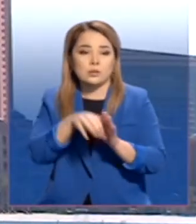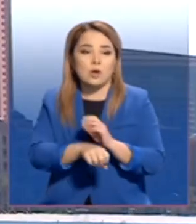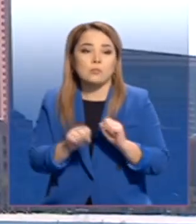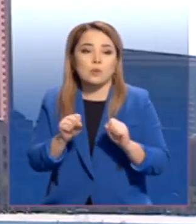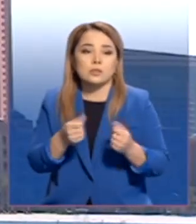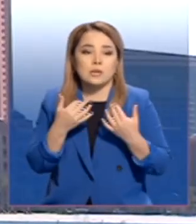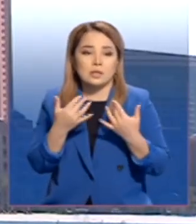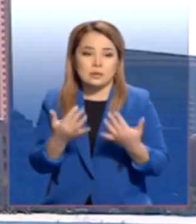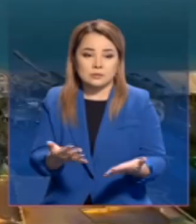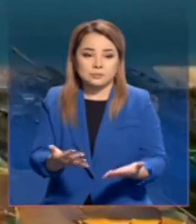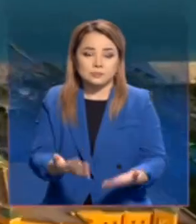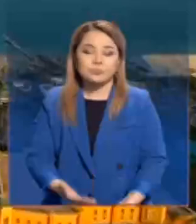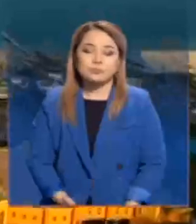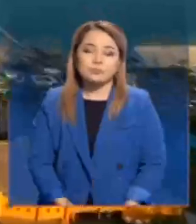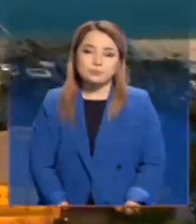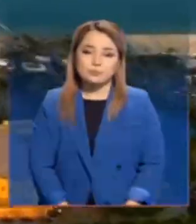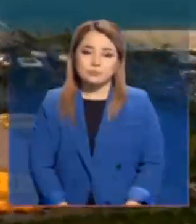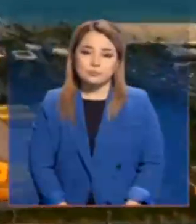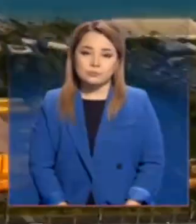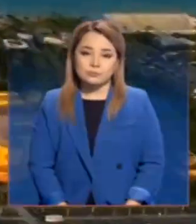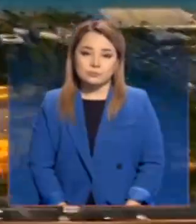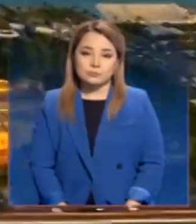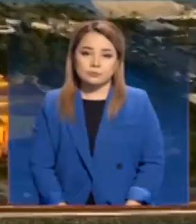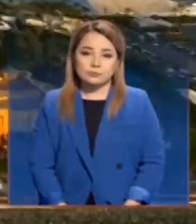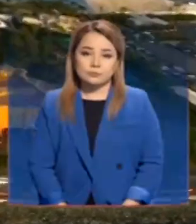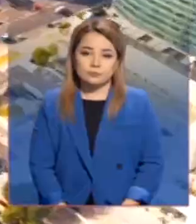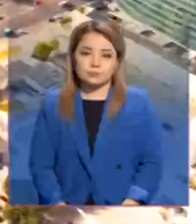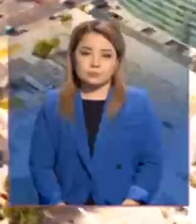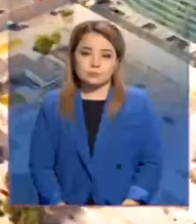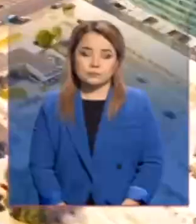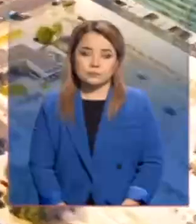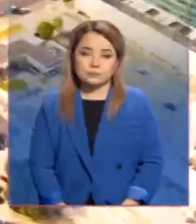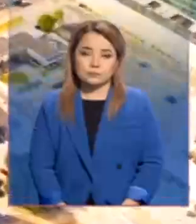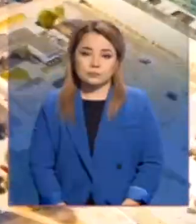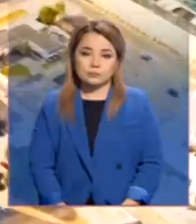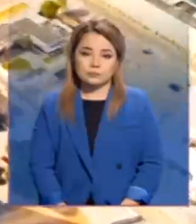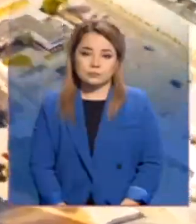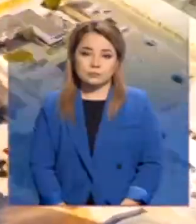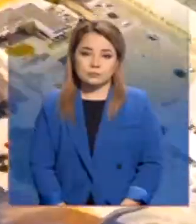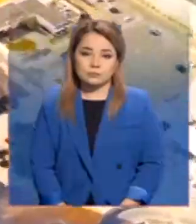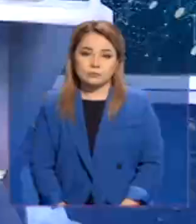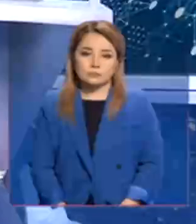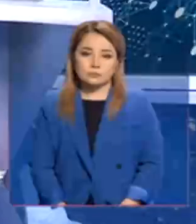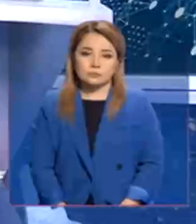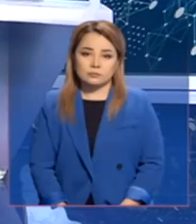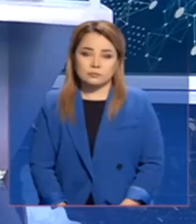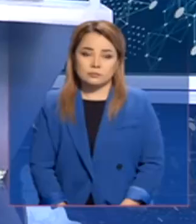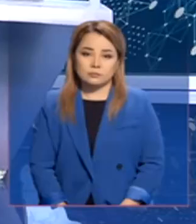Ақерке Бектас, Ботагөз Қайырбекова, Еркінжан Керімжан, апта, Біріккен Араб Әмірліктері.